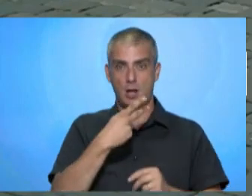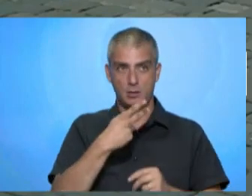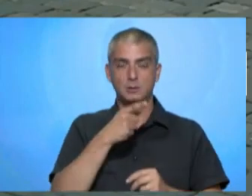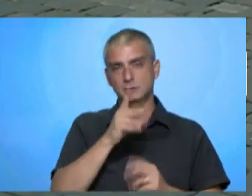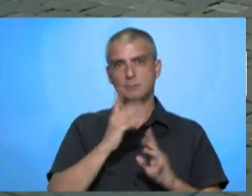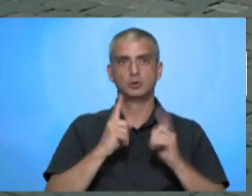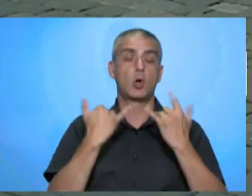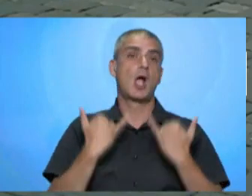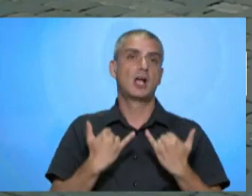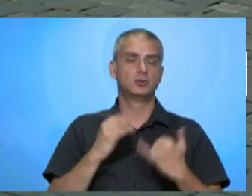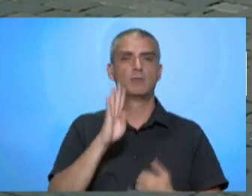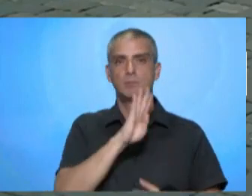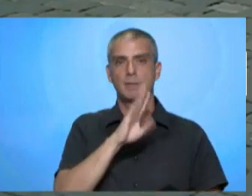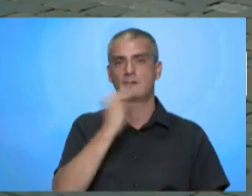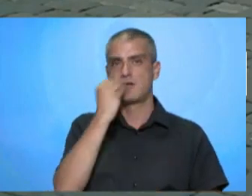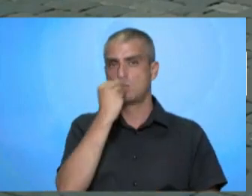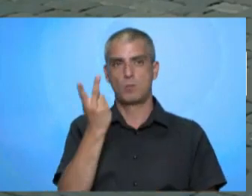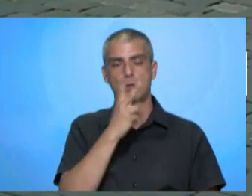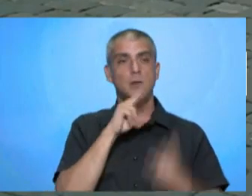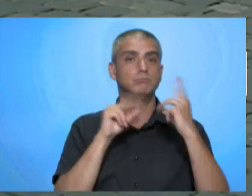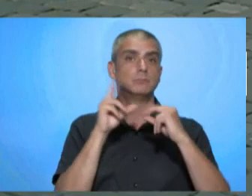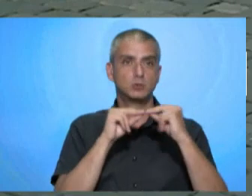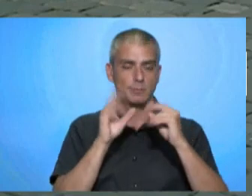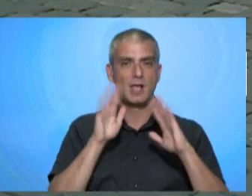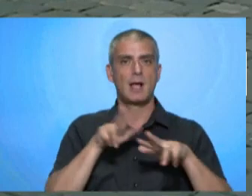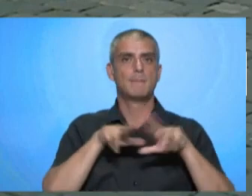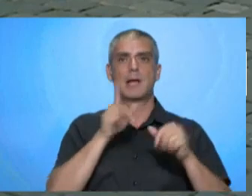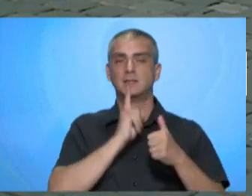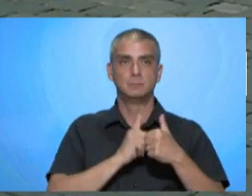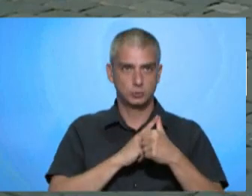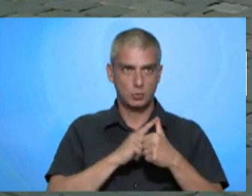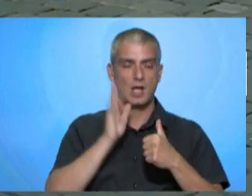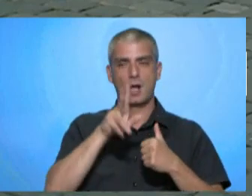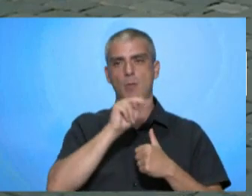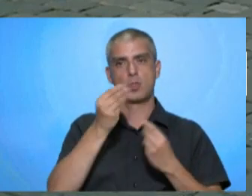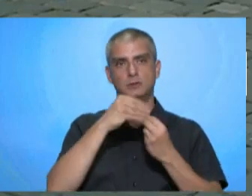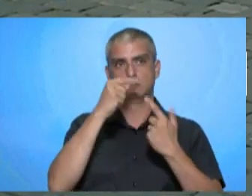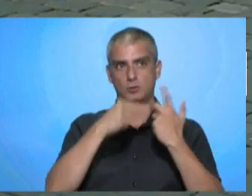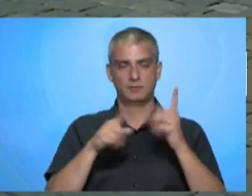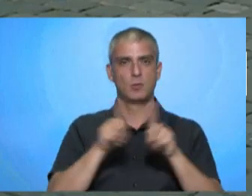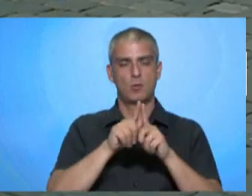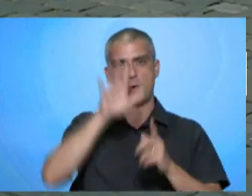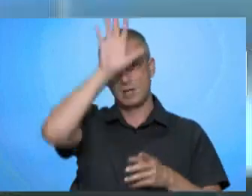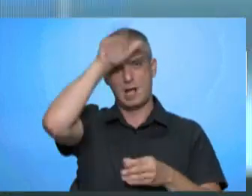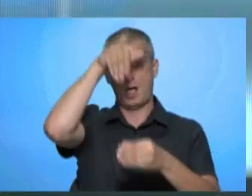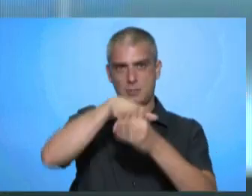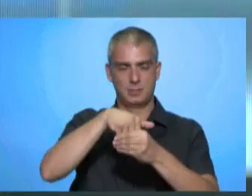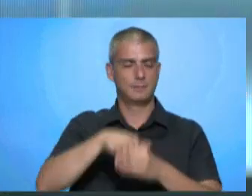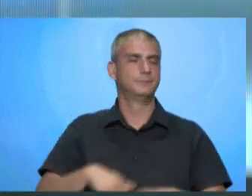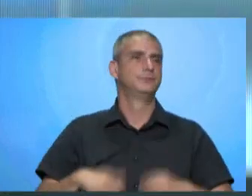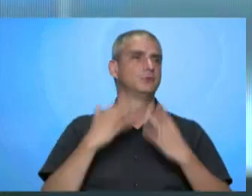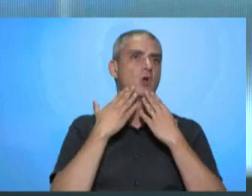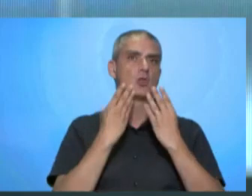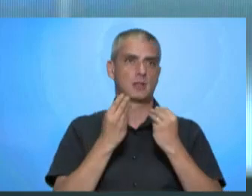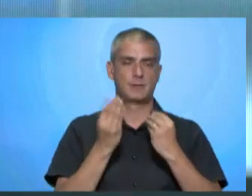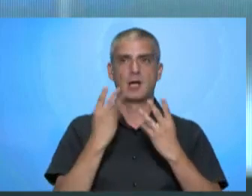מה שקורה עכשיו, נתניהו ופוטין משוחחים גם על המצב בסוריה, גם על נושאים אחרים כמו הנוכחות האיראנית. תודה רבה לך גילי. יש